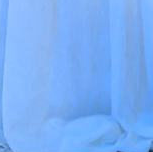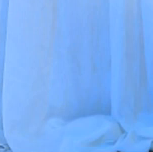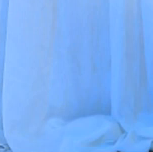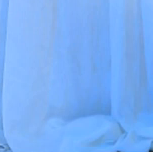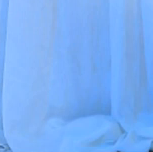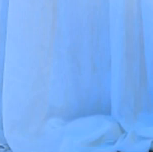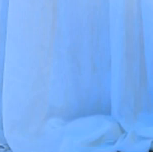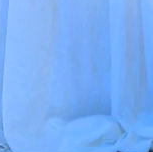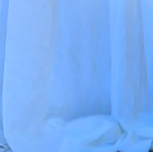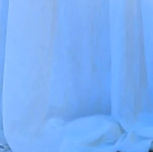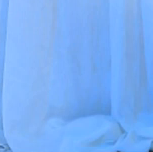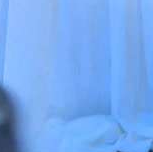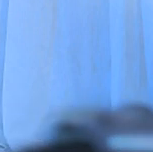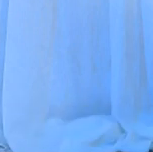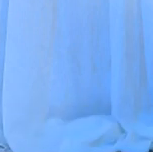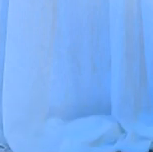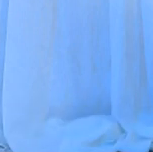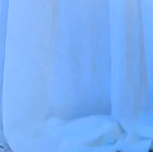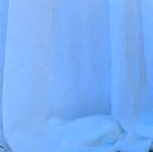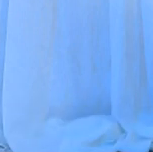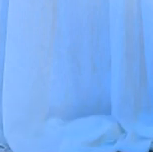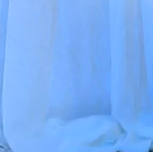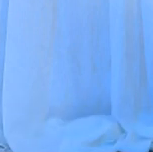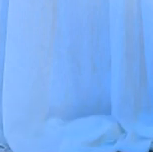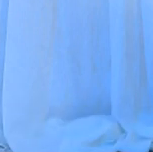ምን አይነት መውደድ ነው